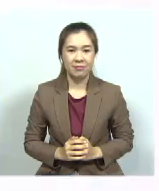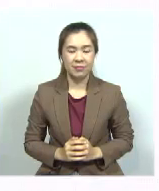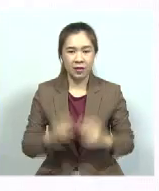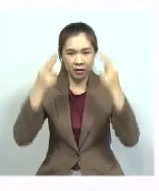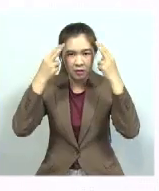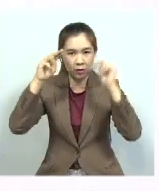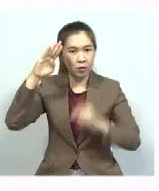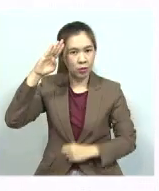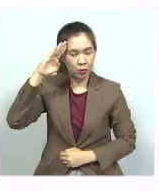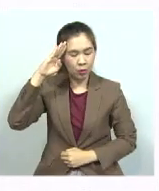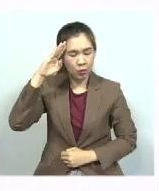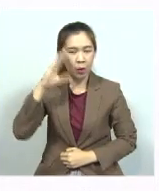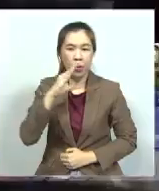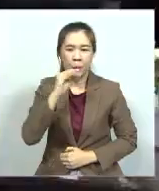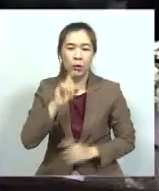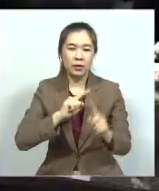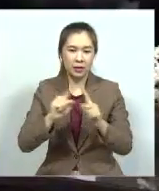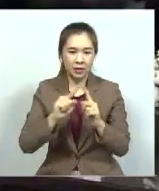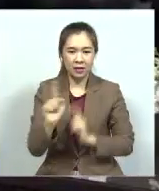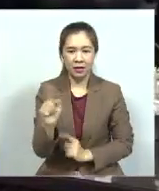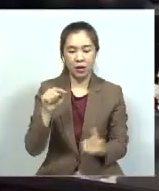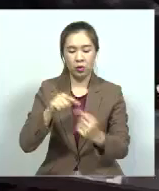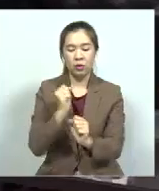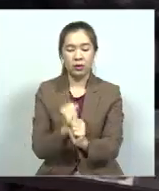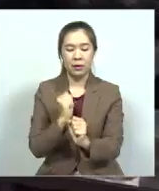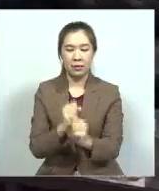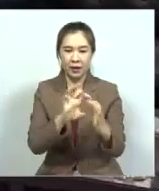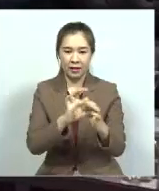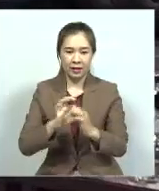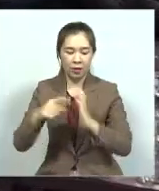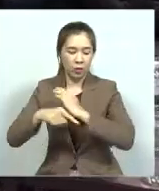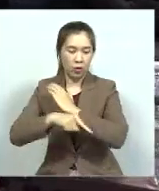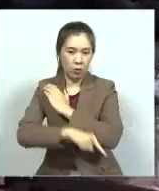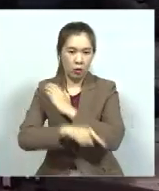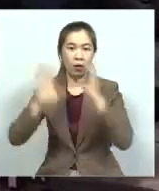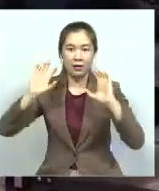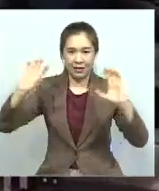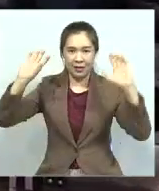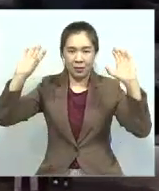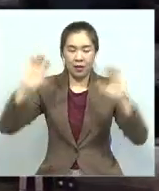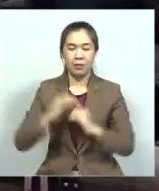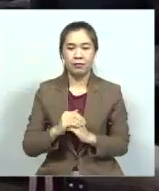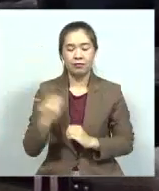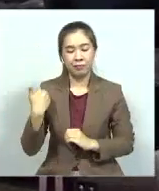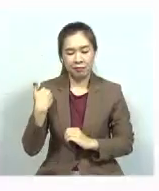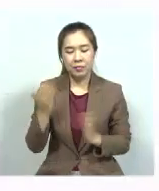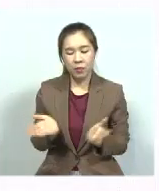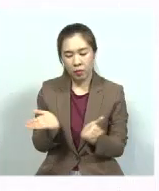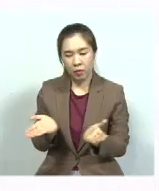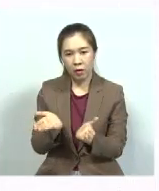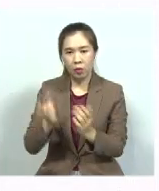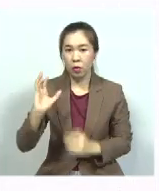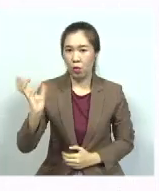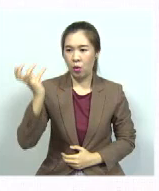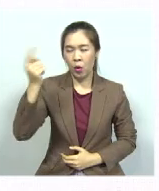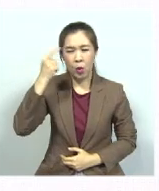นายกรัฐมนตรียังพูดถึงการทำงานด้านการต่อต้านคอร์รัปชันของรัฐบาลด้วยนะคะว่ามีการรณรงค์ให้ประชาคมโล